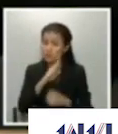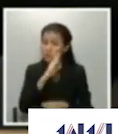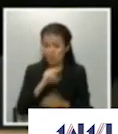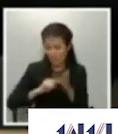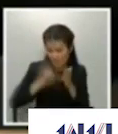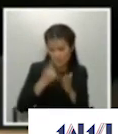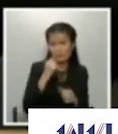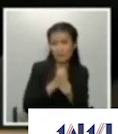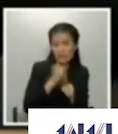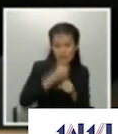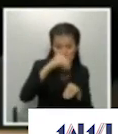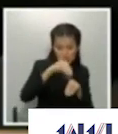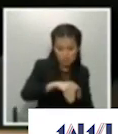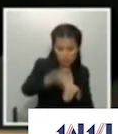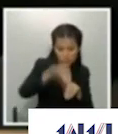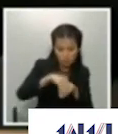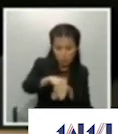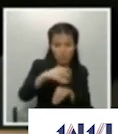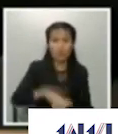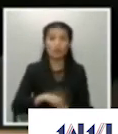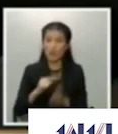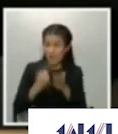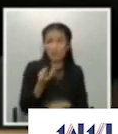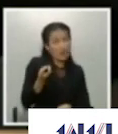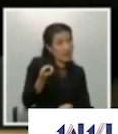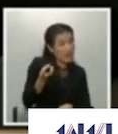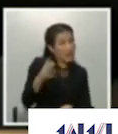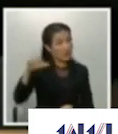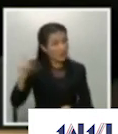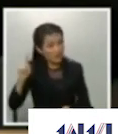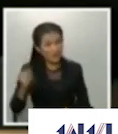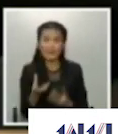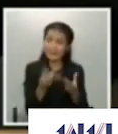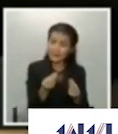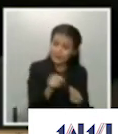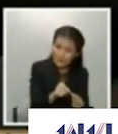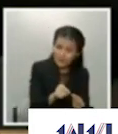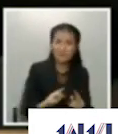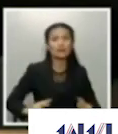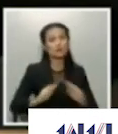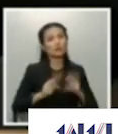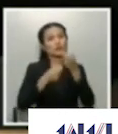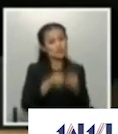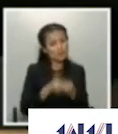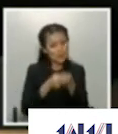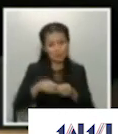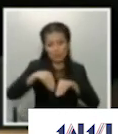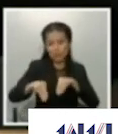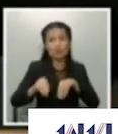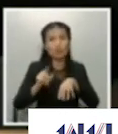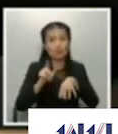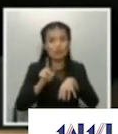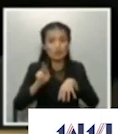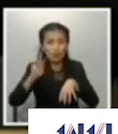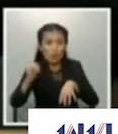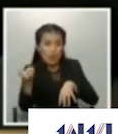ลิตไม่ว่าพันธุ์ข้าวก็ดีดินก็ดีกระทรวงเกษตรมีกรมการข้าว